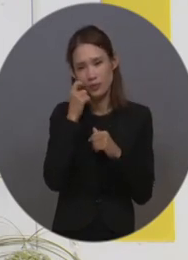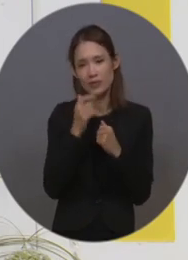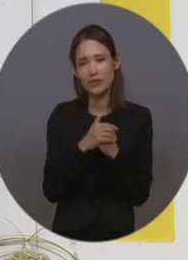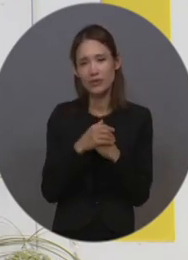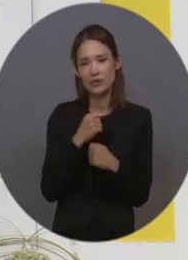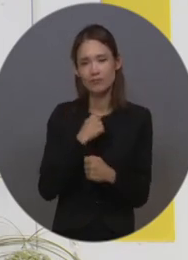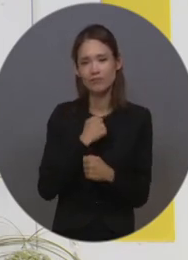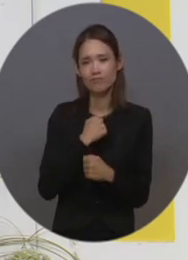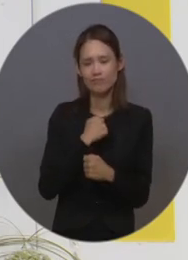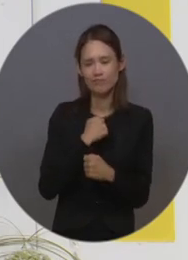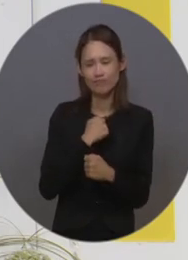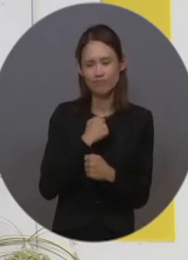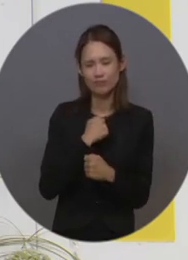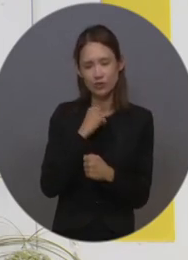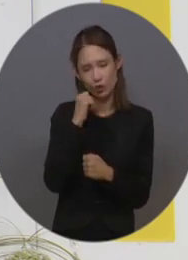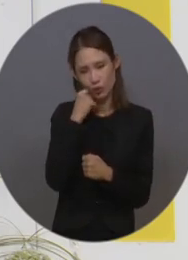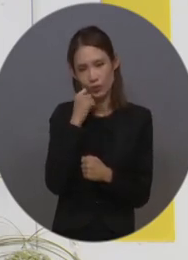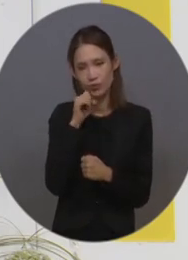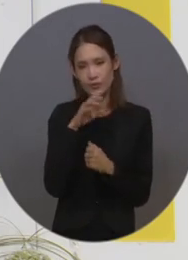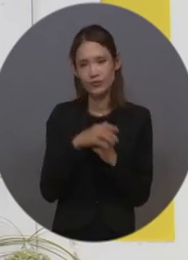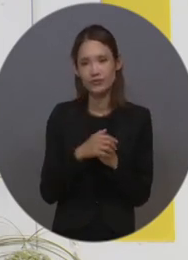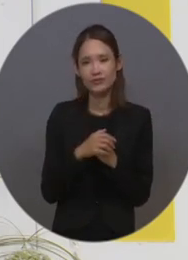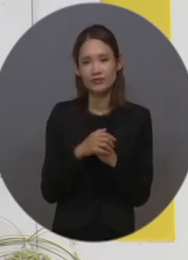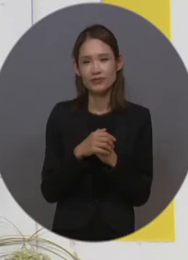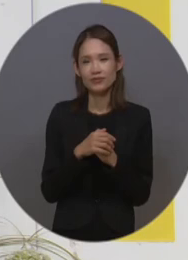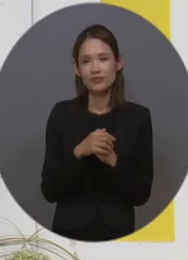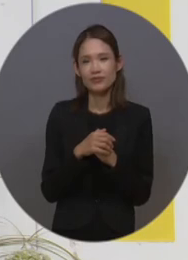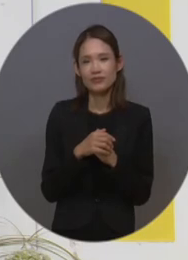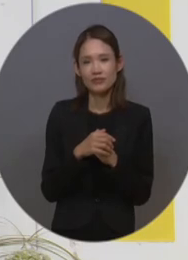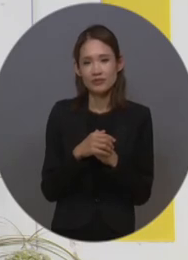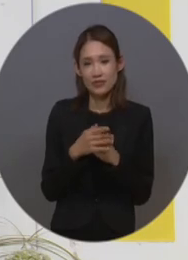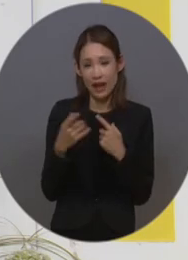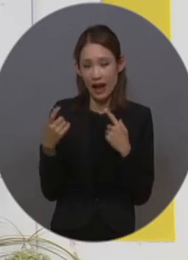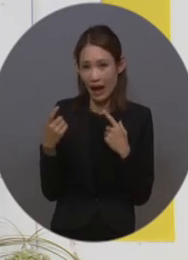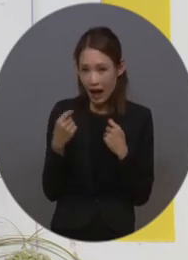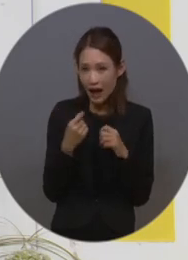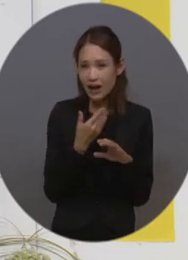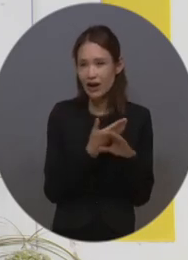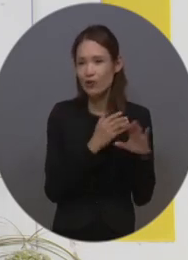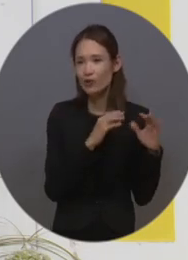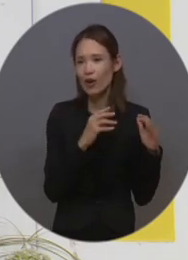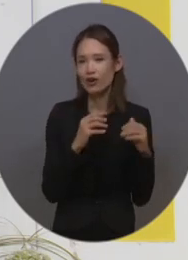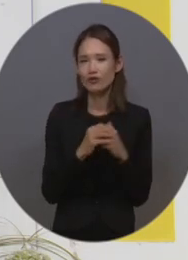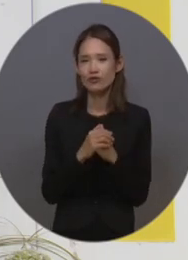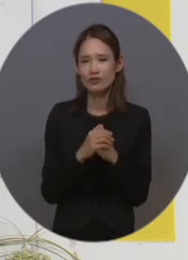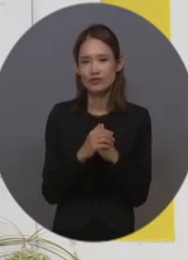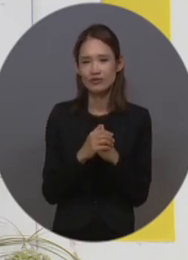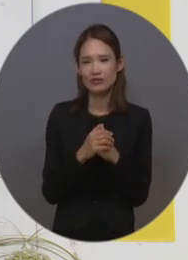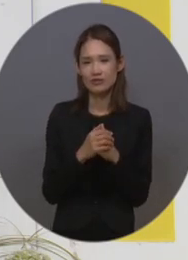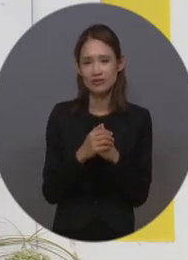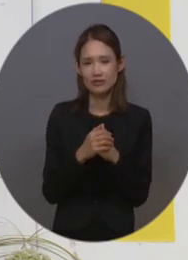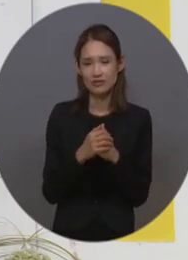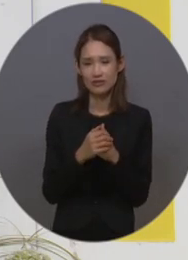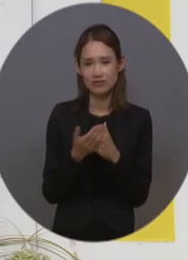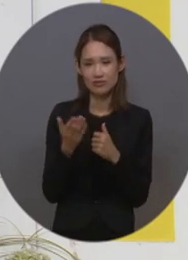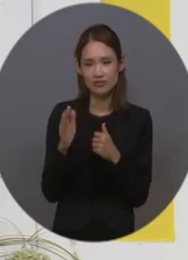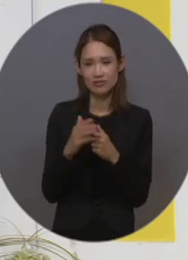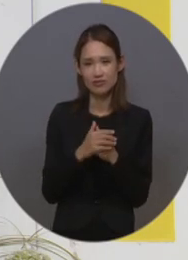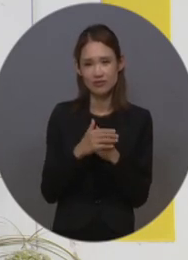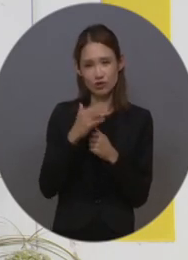좀 무거웠어요. 네. 아이 그래도 뭐 가까운 어디 뭐 외국이 있지 않습니까? 네. 근데